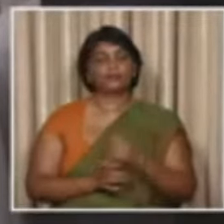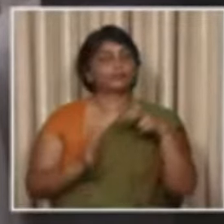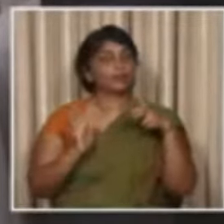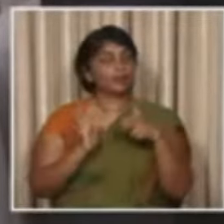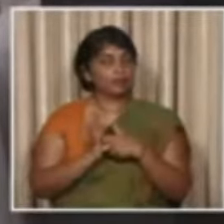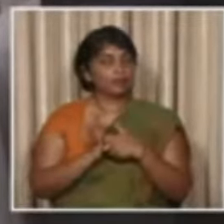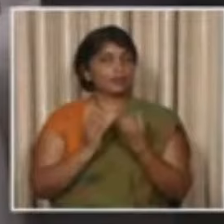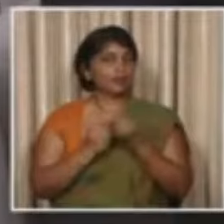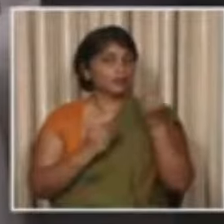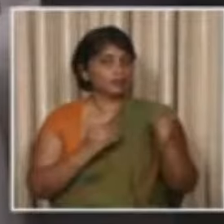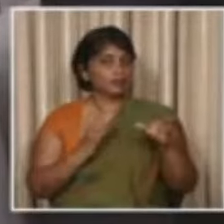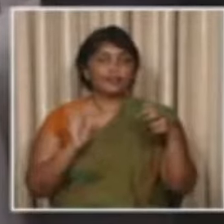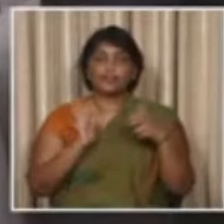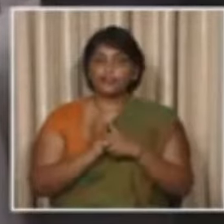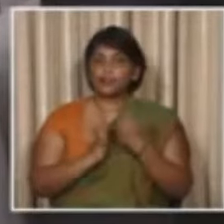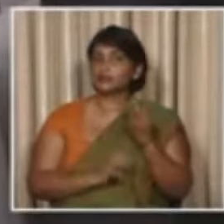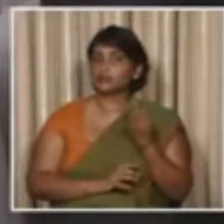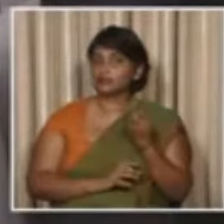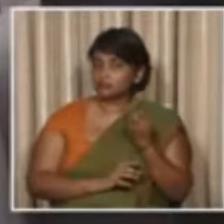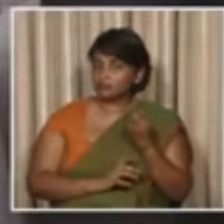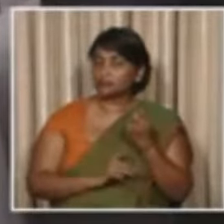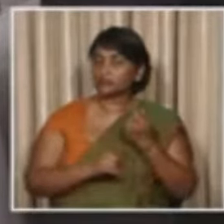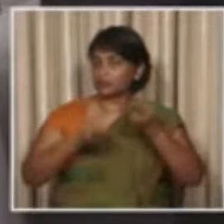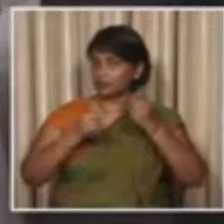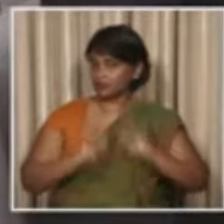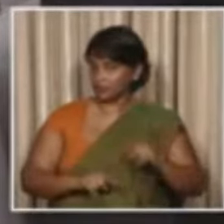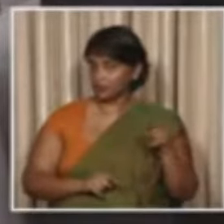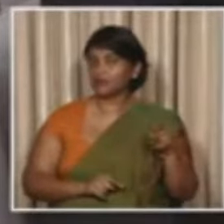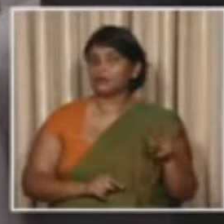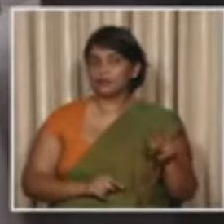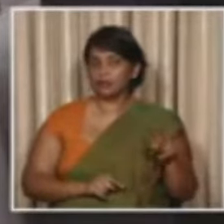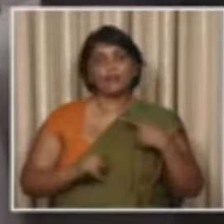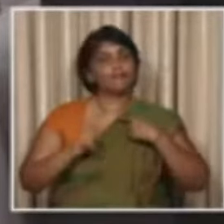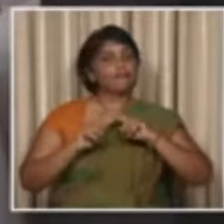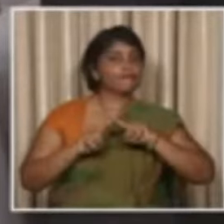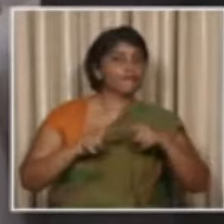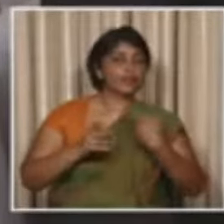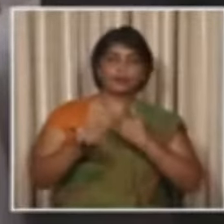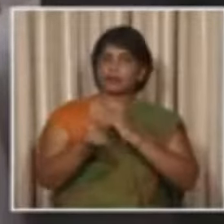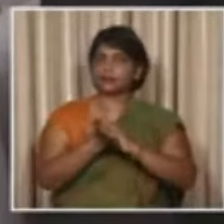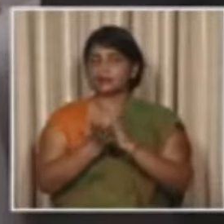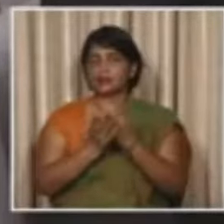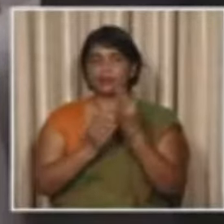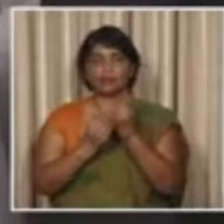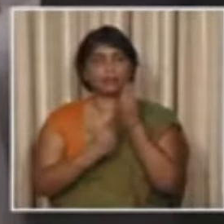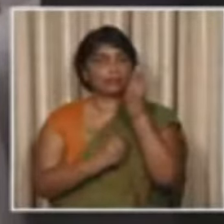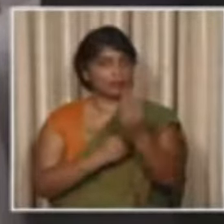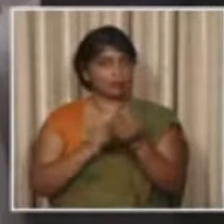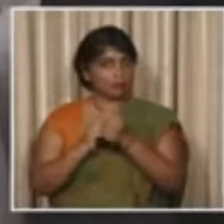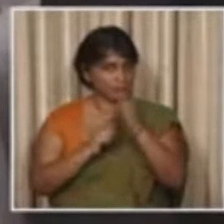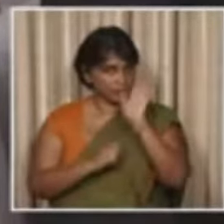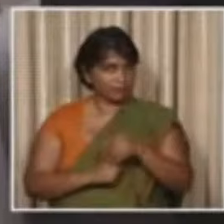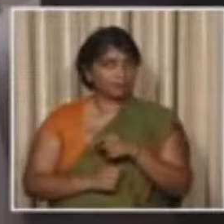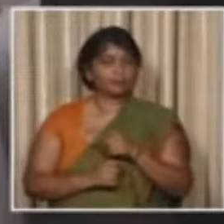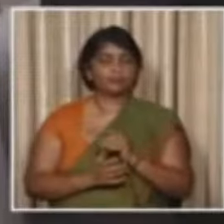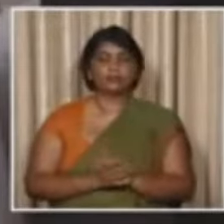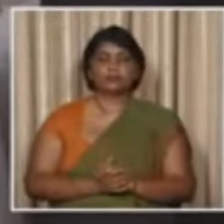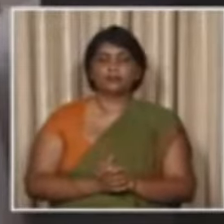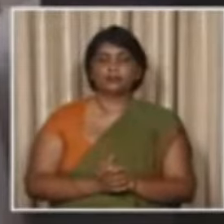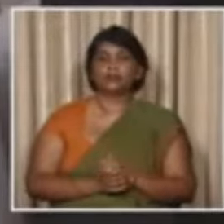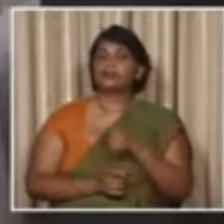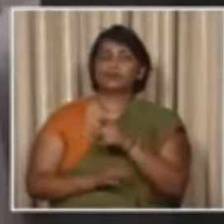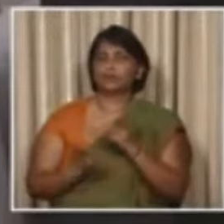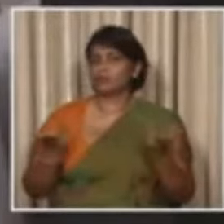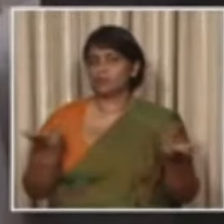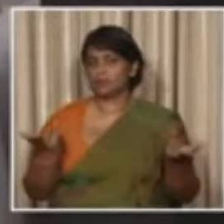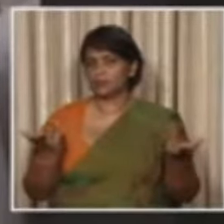වීසා ලබා දීමේදී වීසා ගාස්තු වලට අමතරව වෙනත් සේවා ගාස්තු අයකිරීමක් සිදුවන්නේද? ඒ